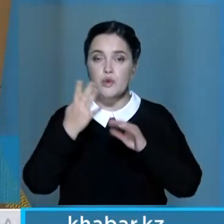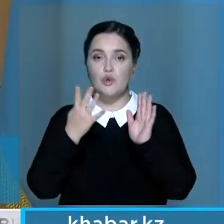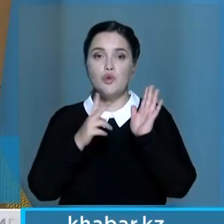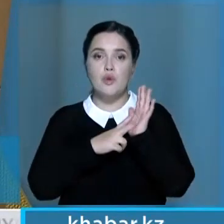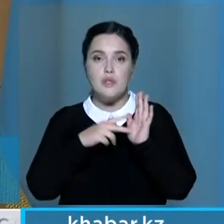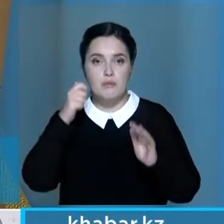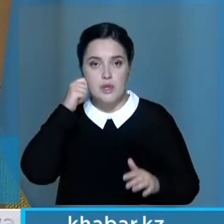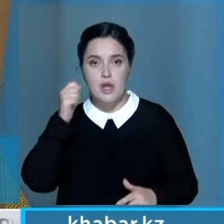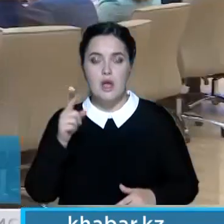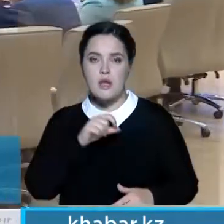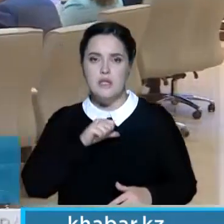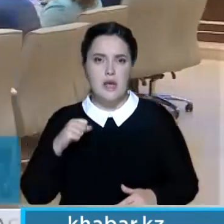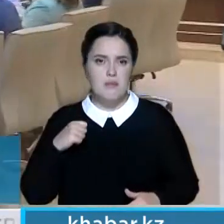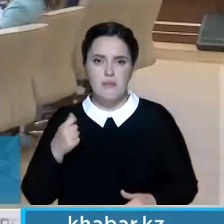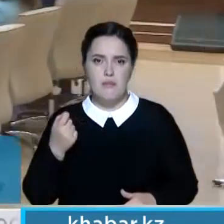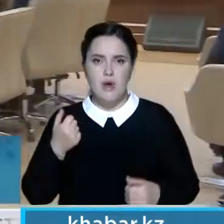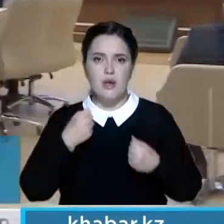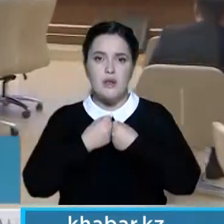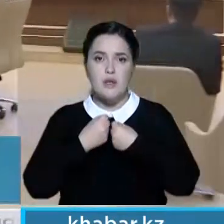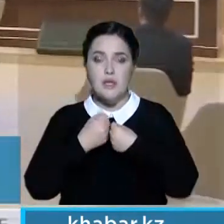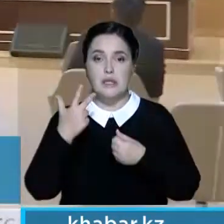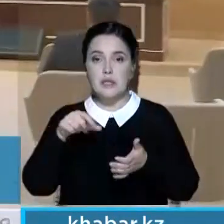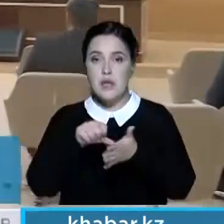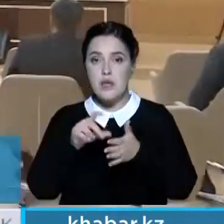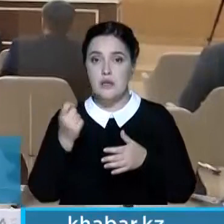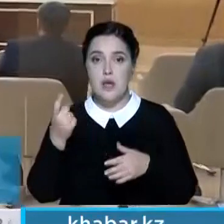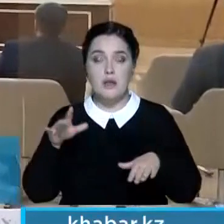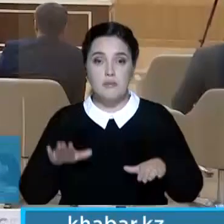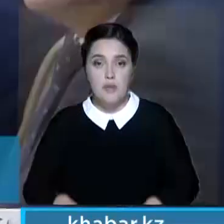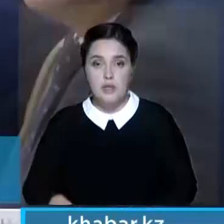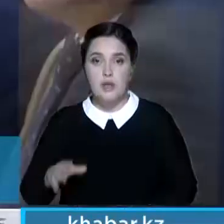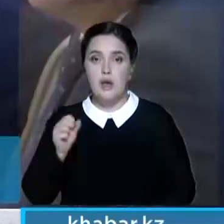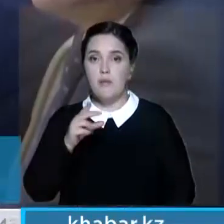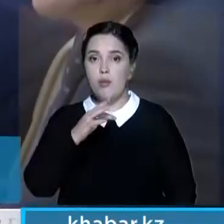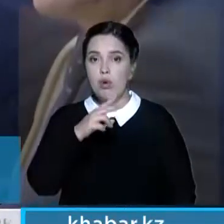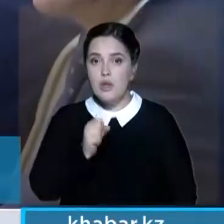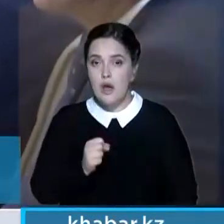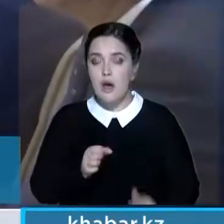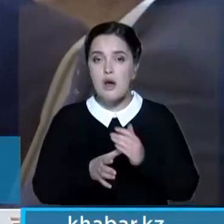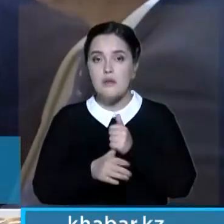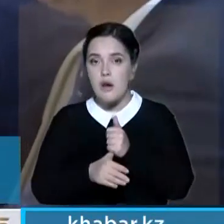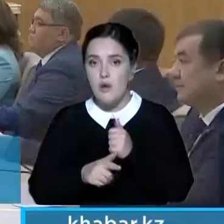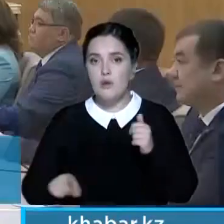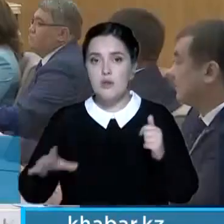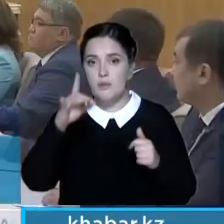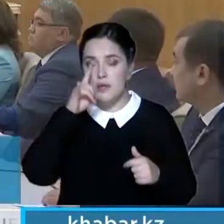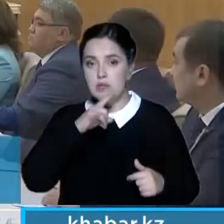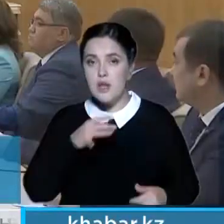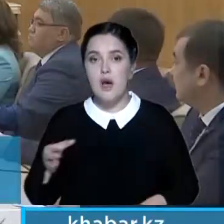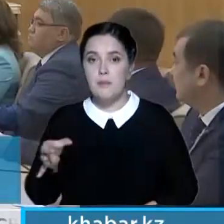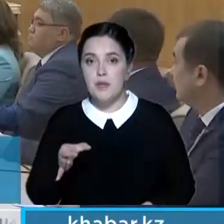акимов – 47 лет. Самая низкая конкурентность – 3 кандидата на место наблюдают в Акмолинской, Тарауской и Западно-Казахстанской